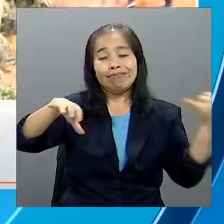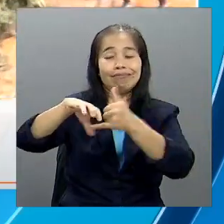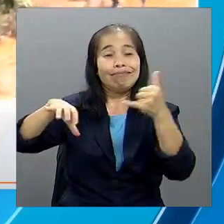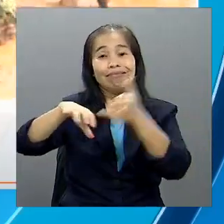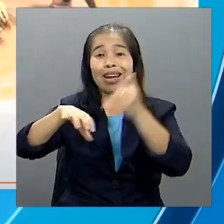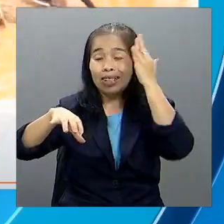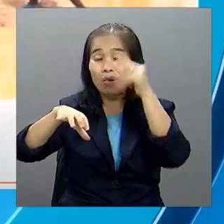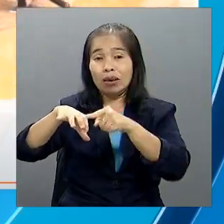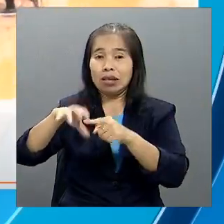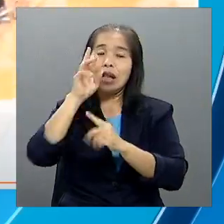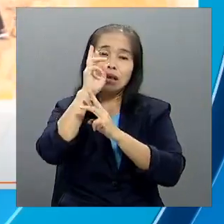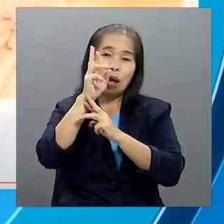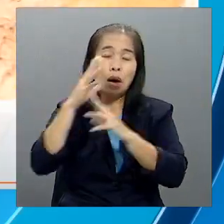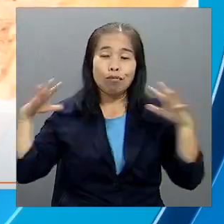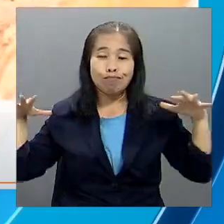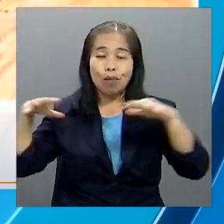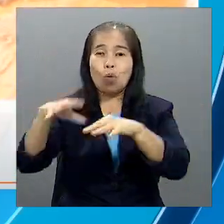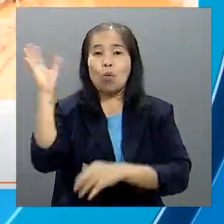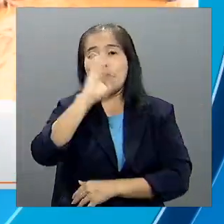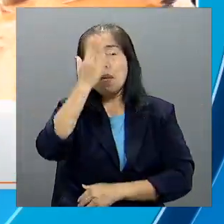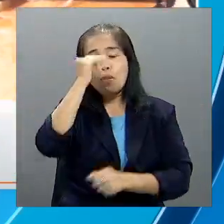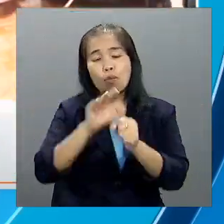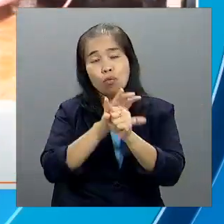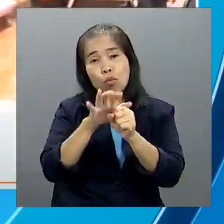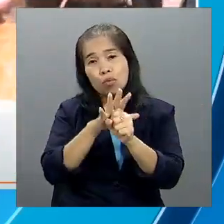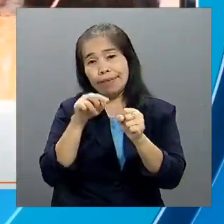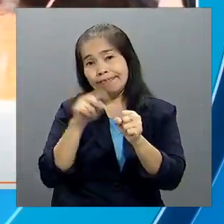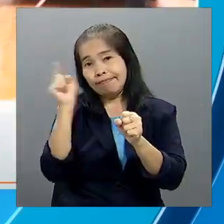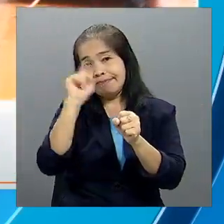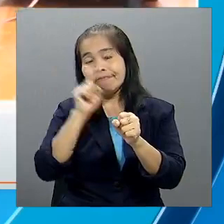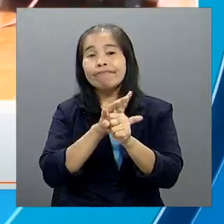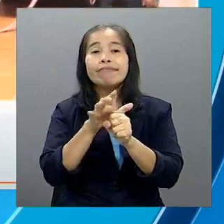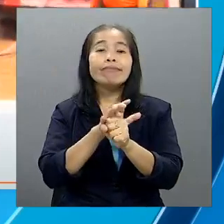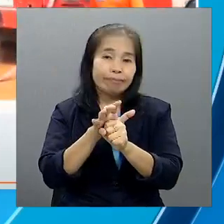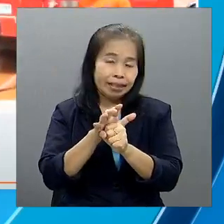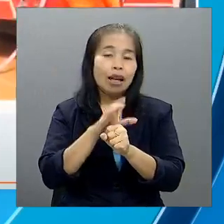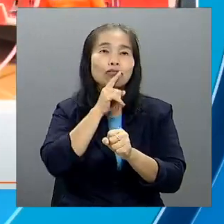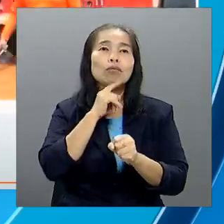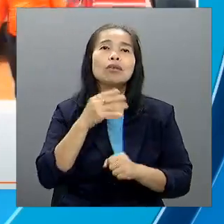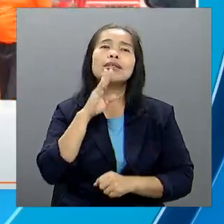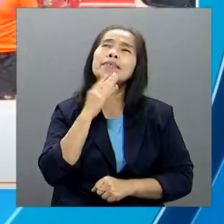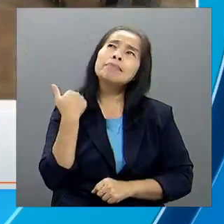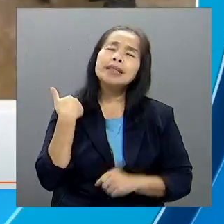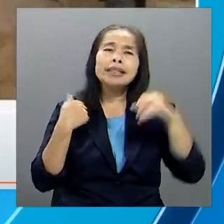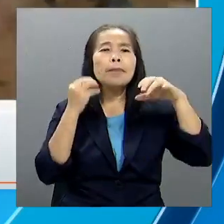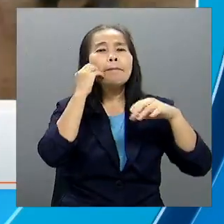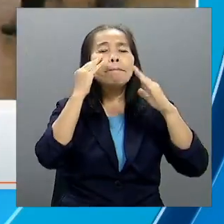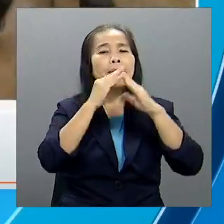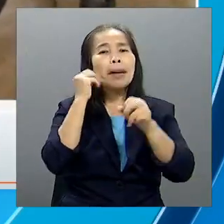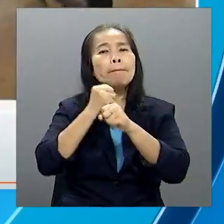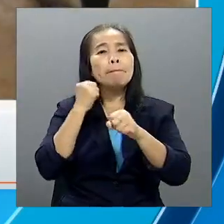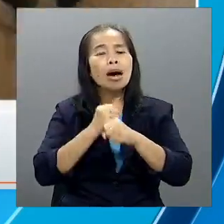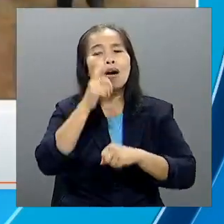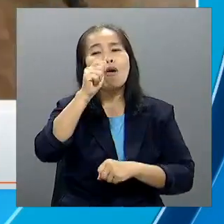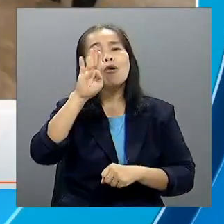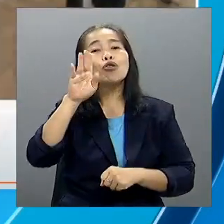างสมมติว่าจากเดิมเนี่ยที่พักพิงที่นี่พักได้สมมติว่าเป็นที่ทำการของอบต.เน า ะ ก็มาอยู่รวมกันได ้200นะคะตอนนี้อาจจะต้อง